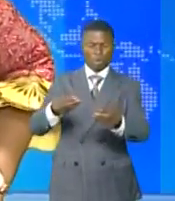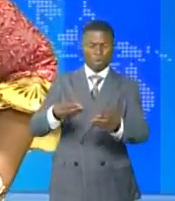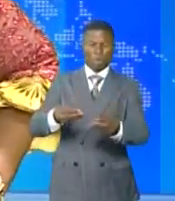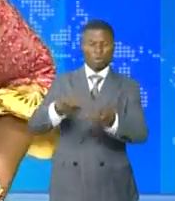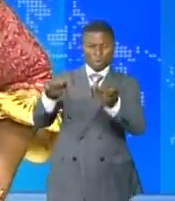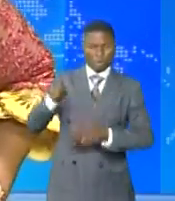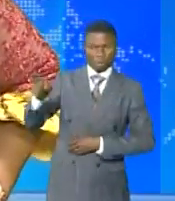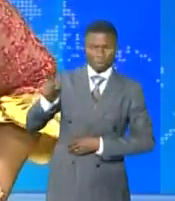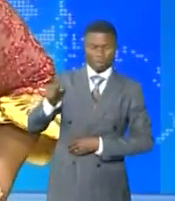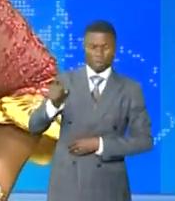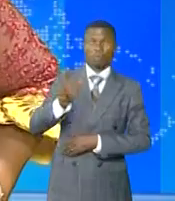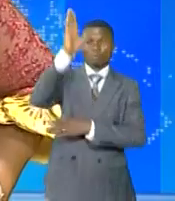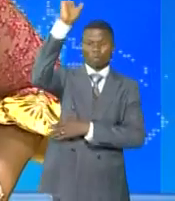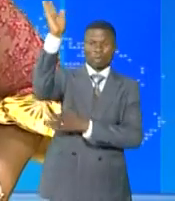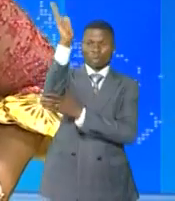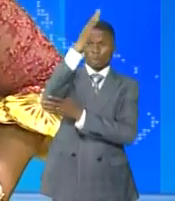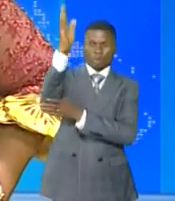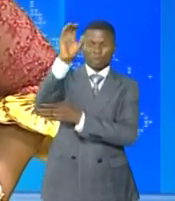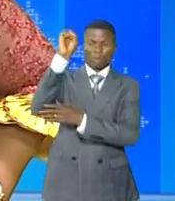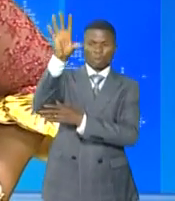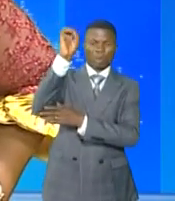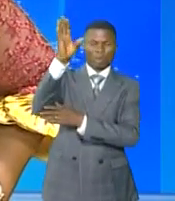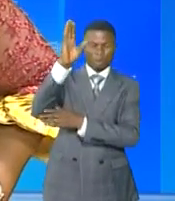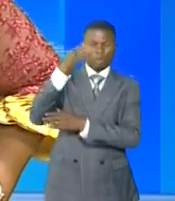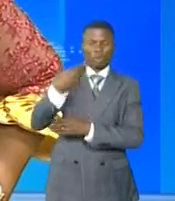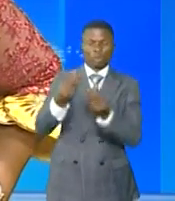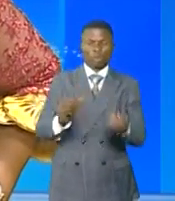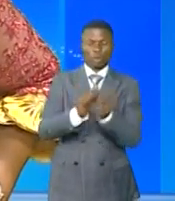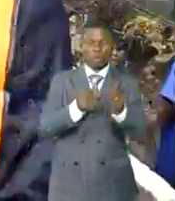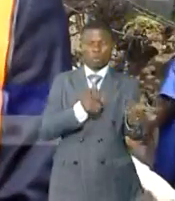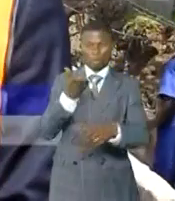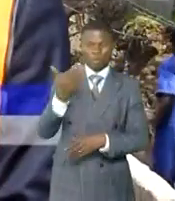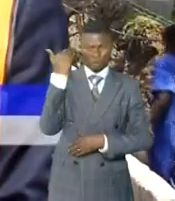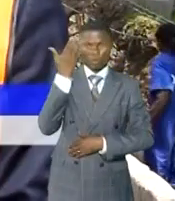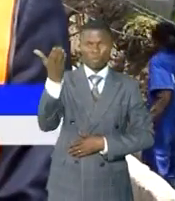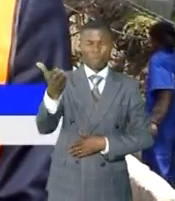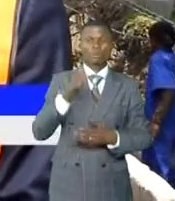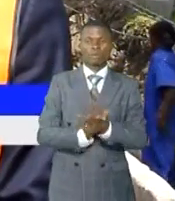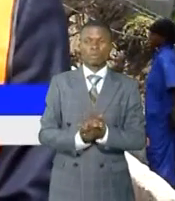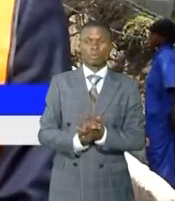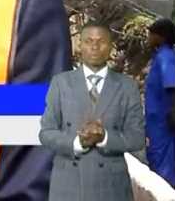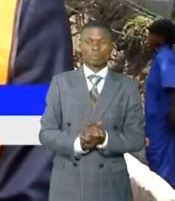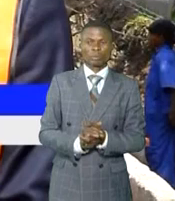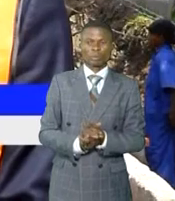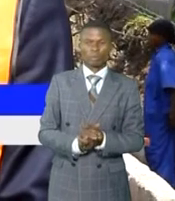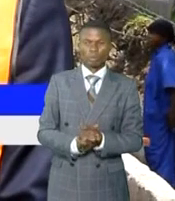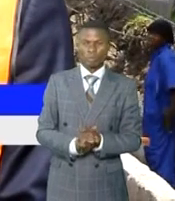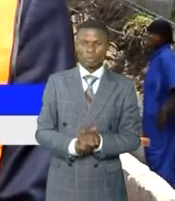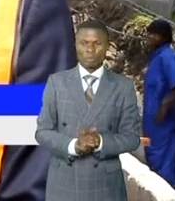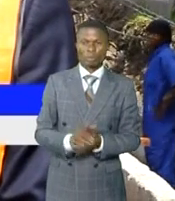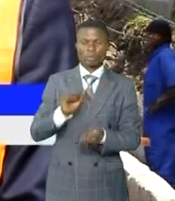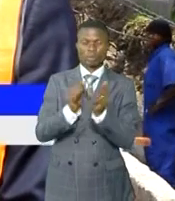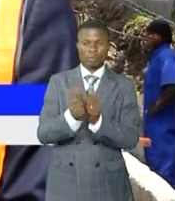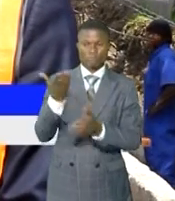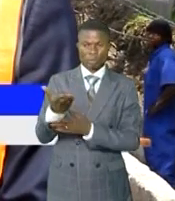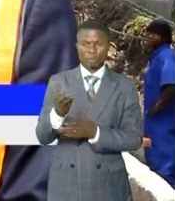des feux de signalisation pour pallier à ce problème. Zaki Kikuta. Installer la signalisation lumineuse dans quatre intersections. Il y